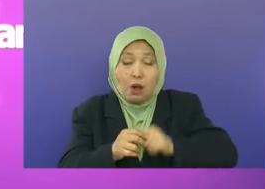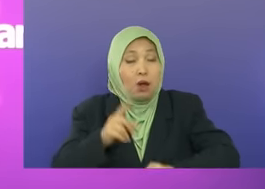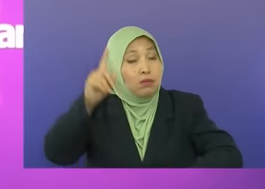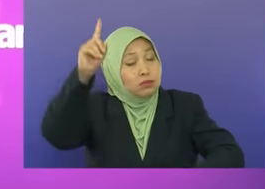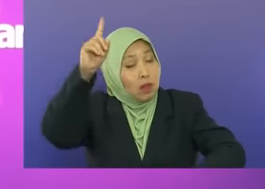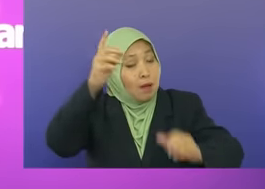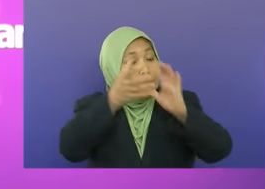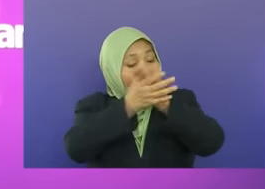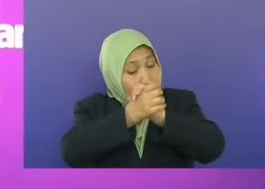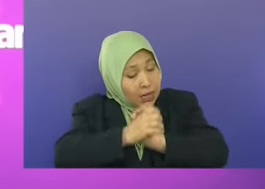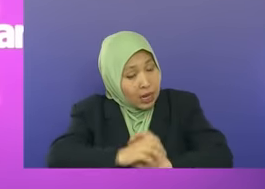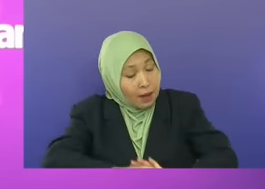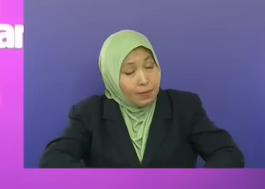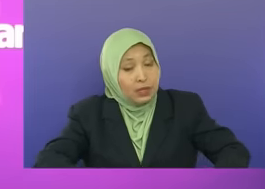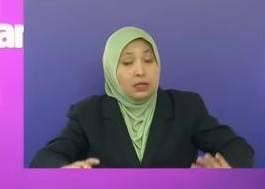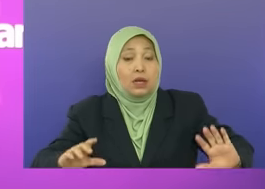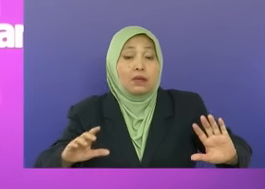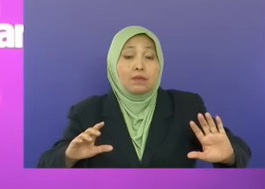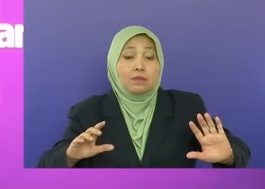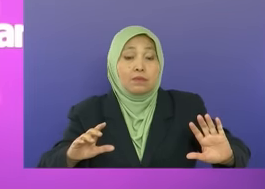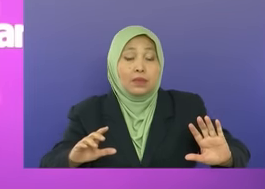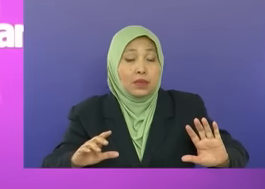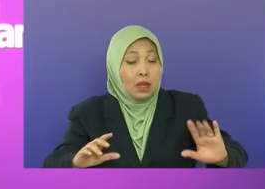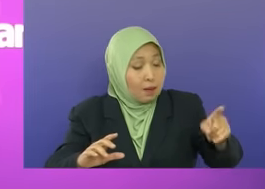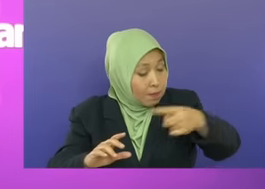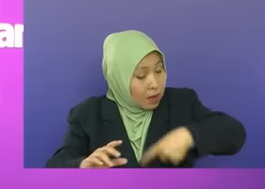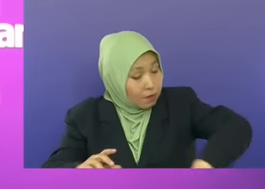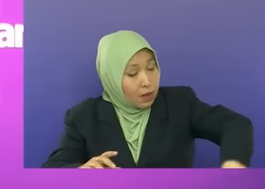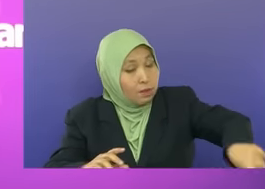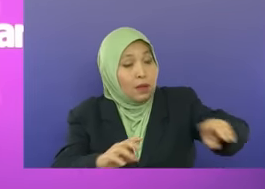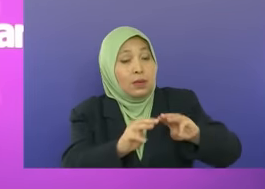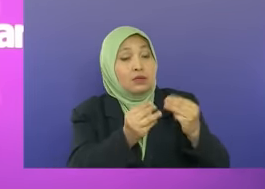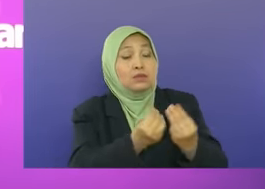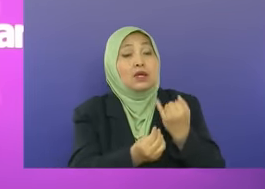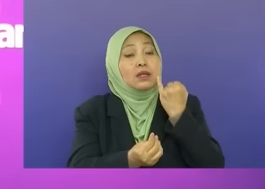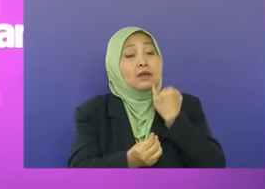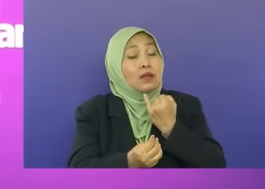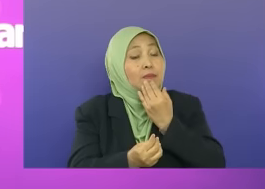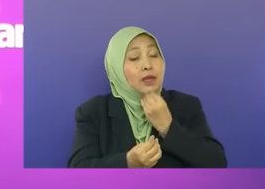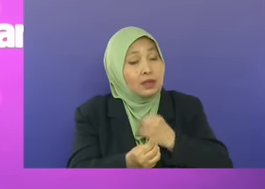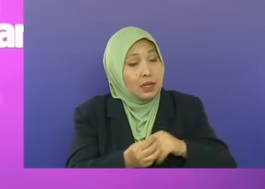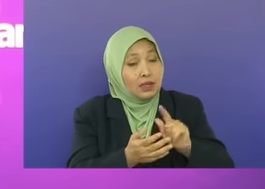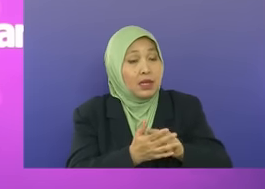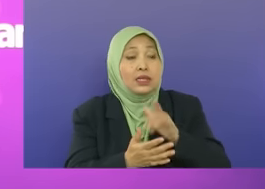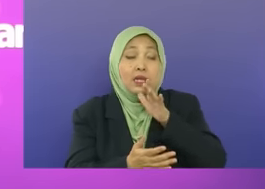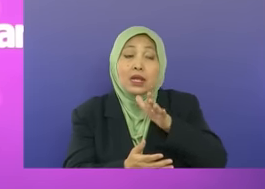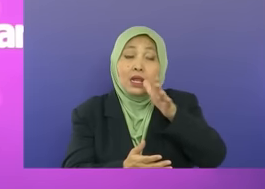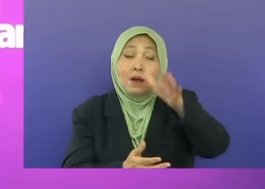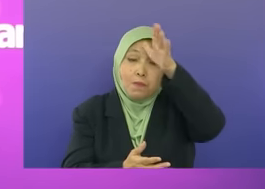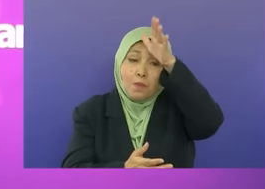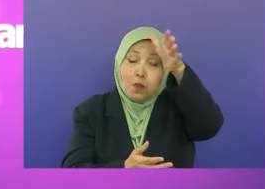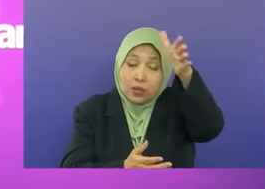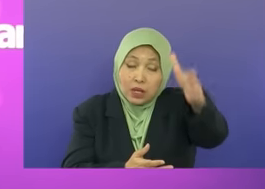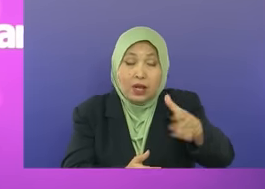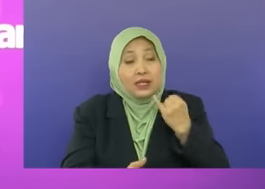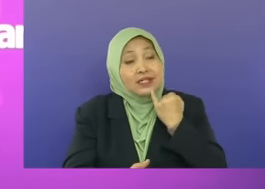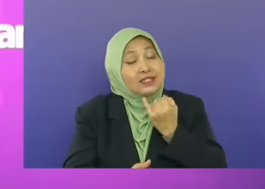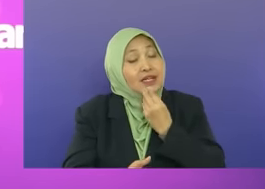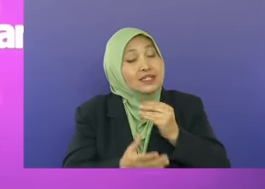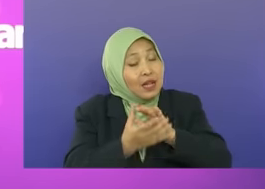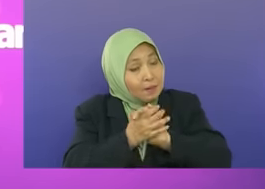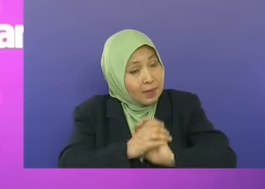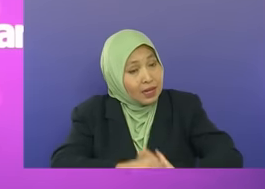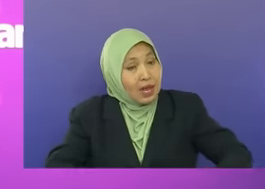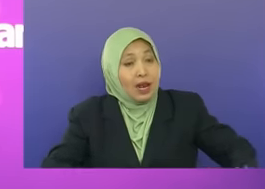menyelamatkan kami menyelamatkan kamu dan kamu itu adalah kesinambungan daripada nenek moyang Bani Israil yang diselamatkan dalam